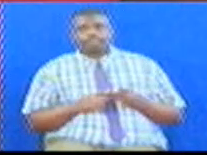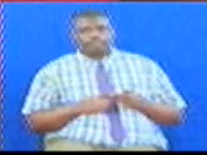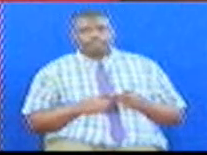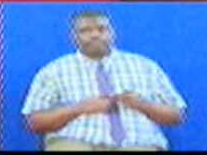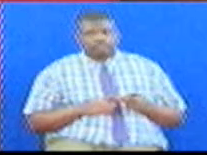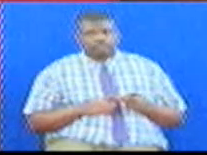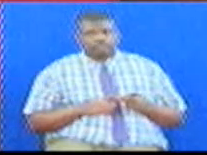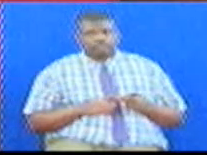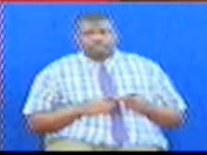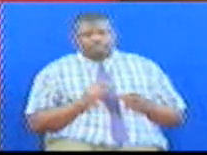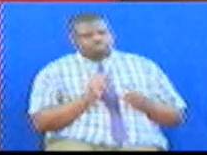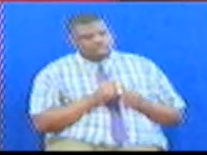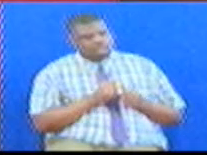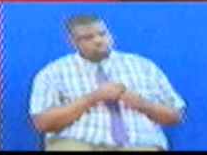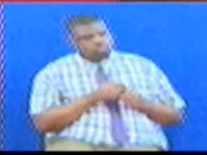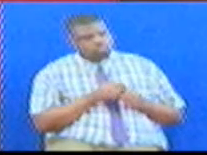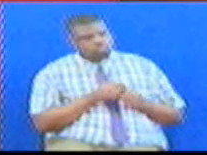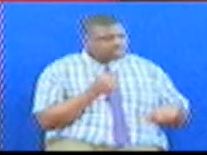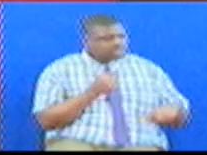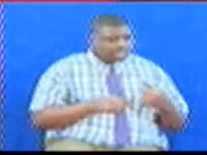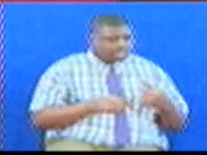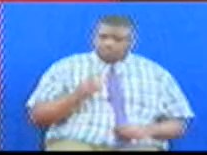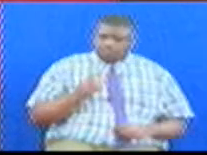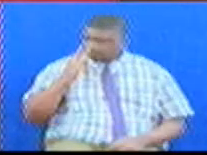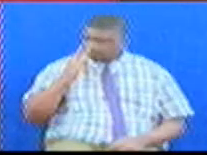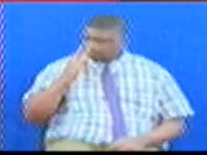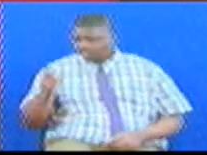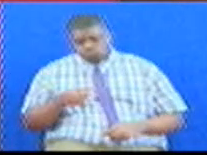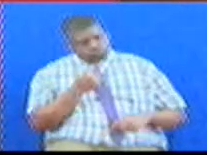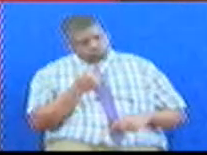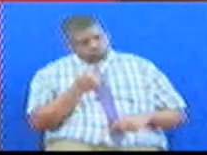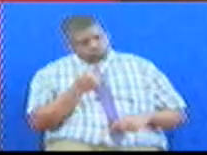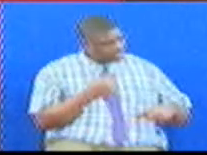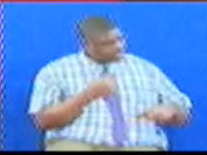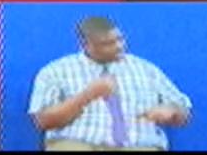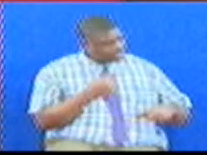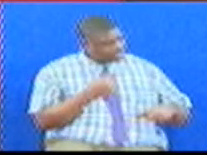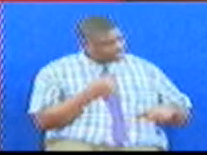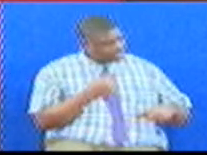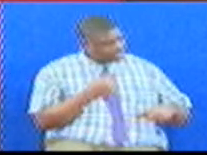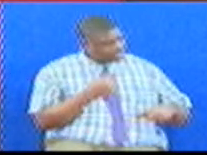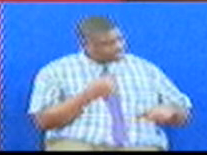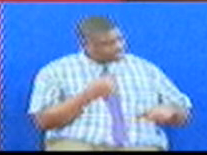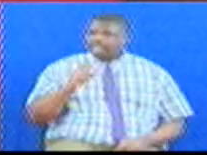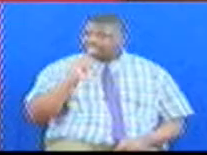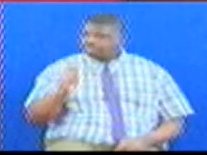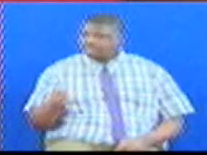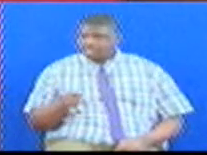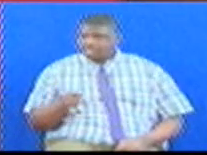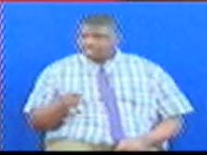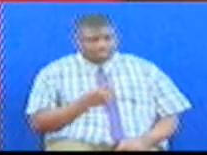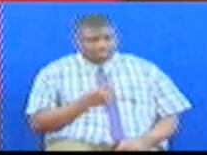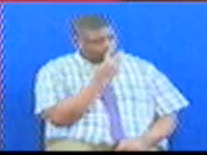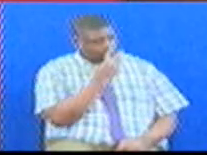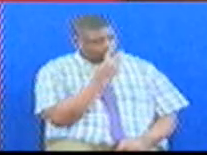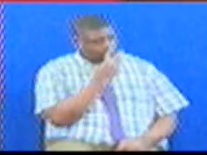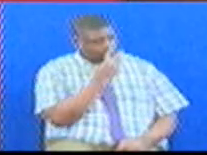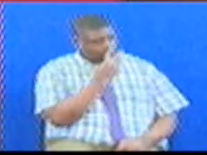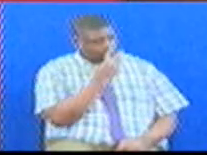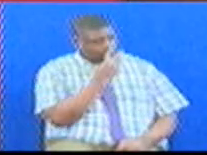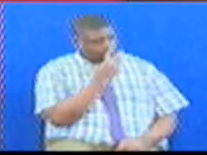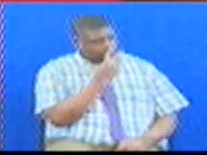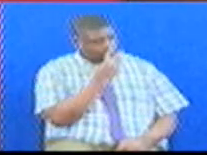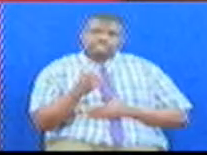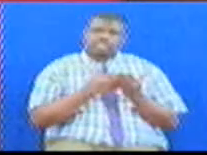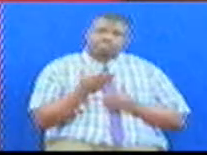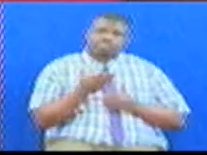tumegubikwa na malengo ya kisiasa na mitazamo ya kisiasa, unamwangalia tu rais, unamwangalia tu spika, kumbe kuna maeneo